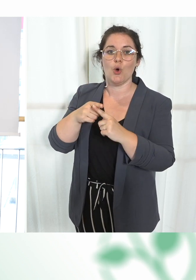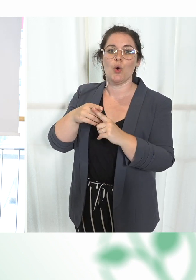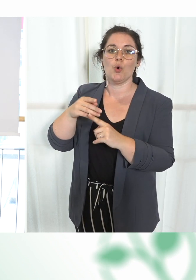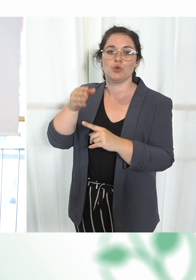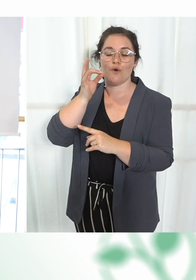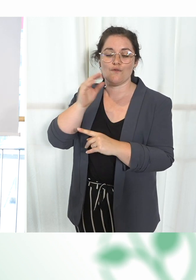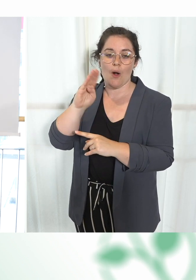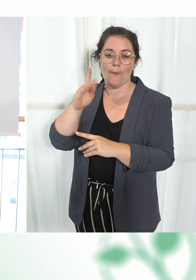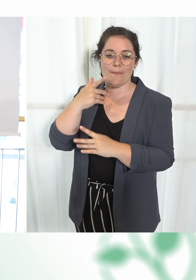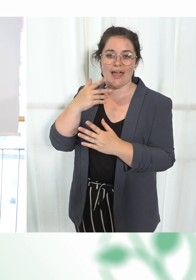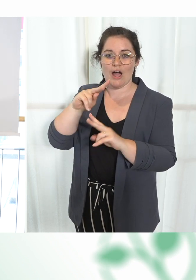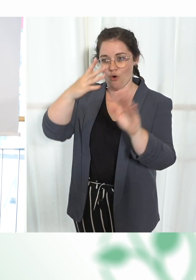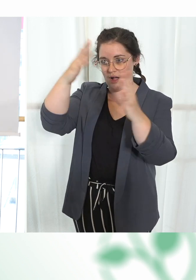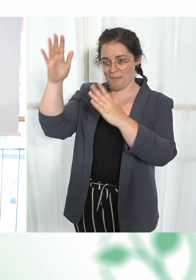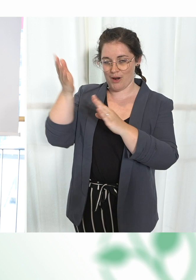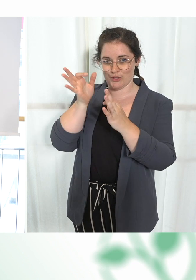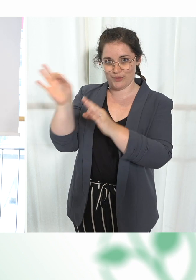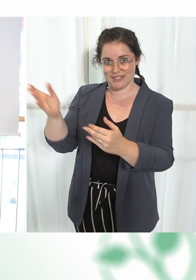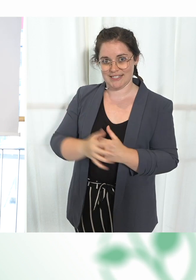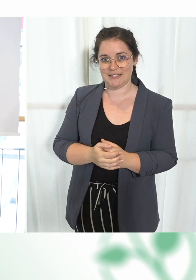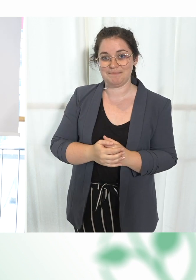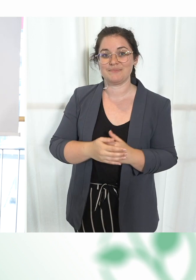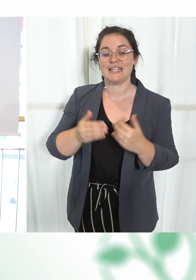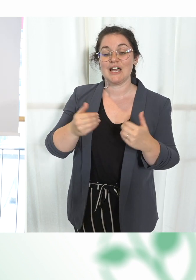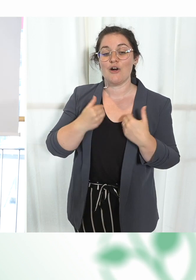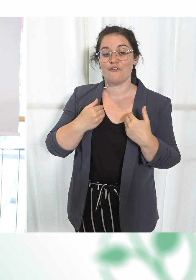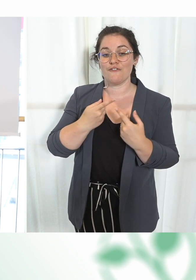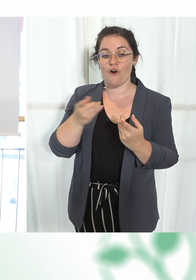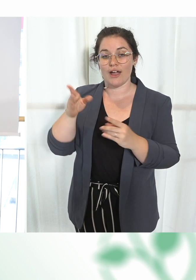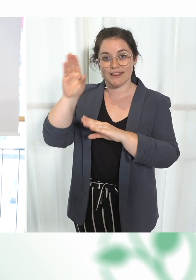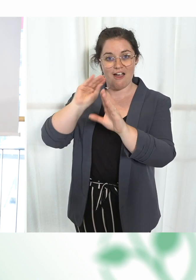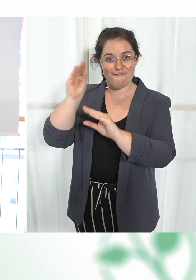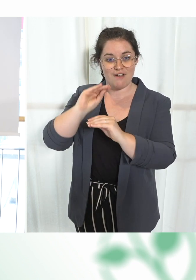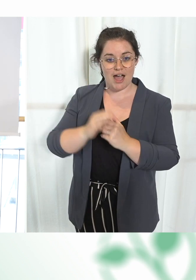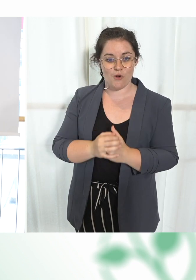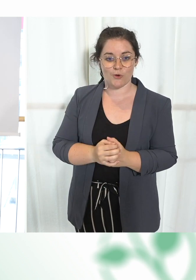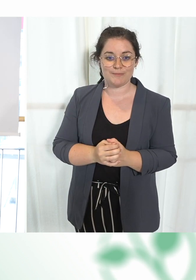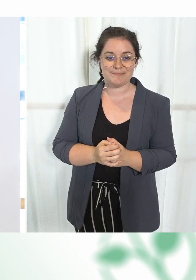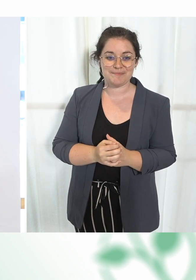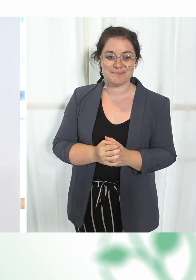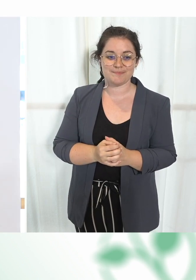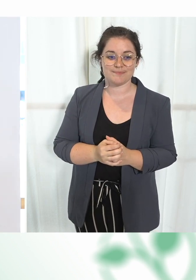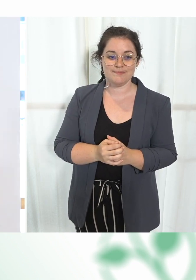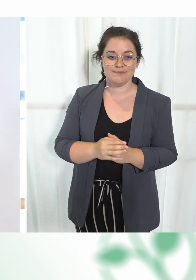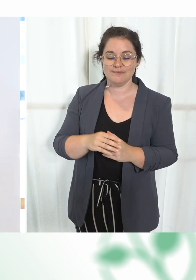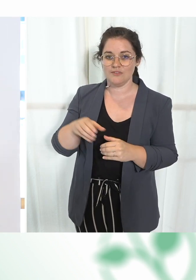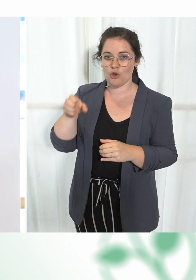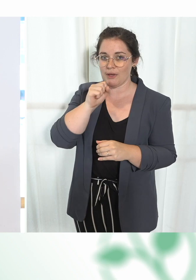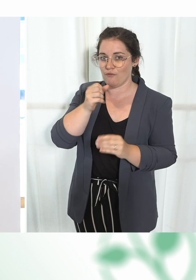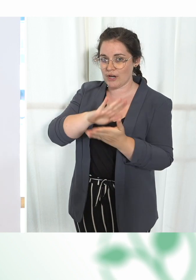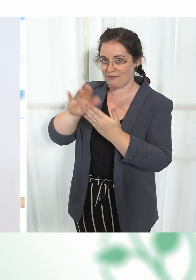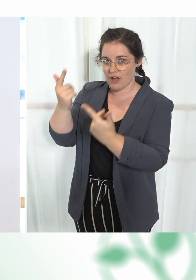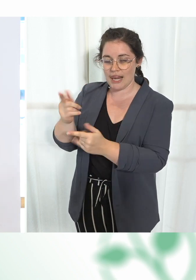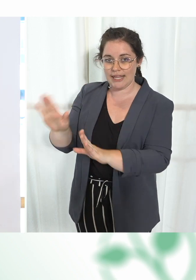Dens Biomarkt. Ein Applaus natürlich auch für Sie. Und wir freuen uns über die Erfahrungswerte, die Sie uns mitgeteilt haben. Mikrofone können Sie einfach liegen